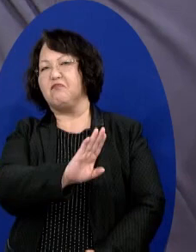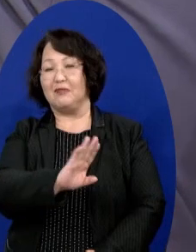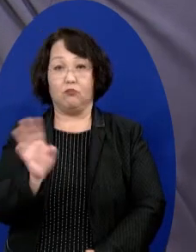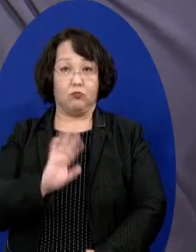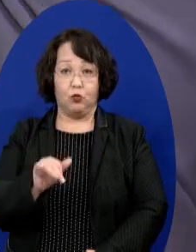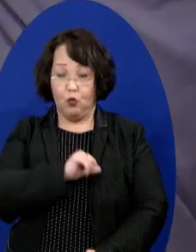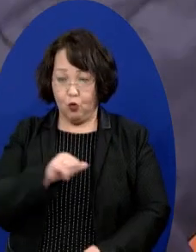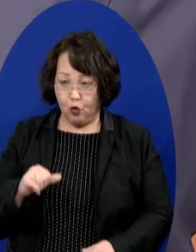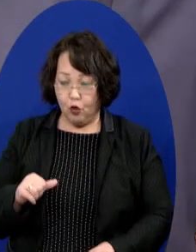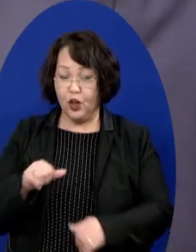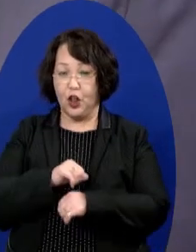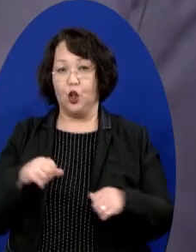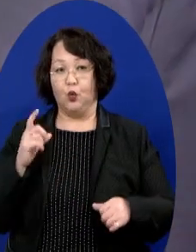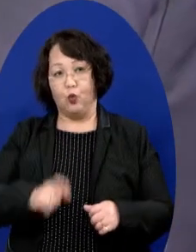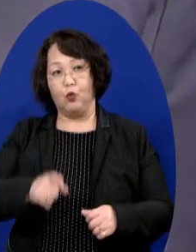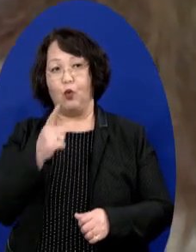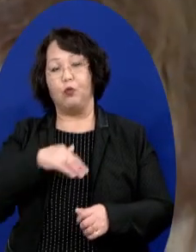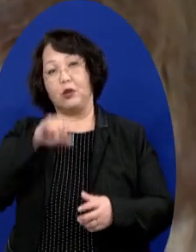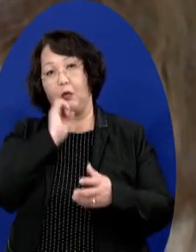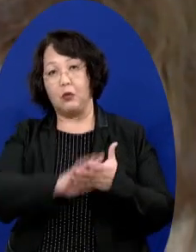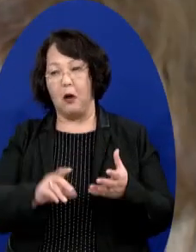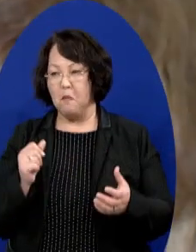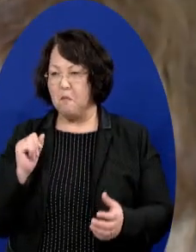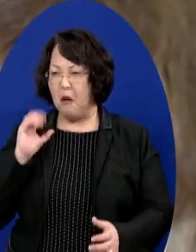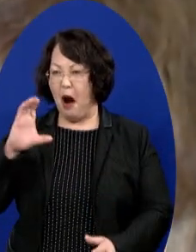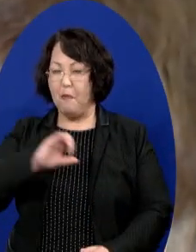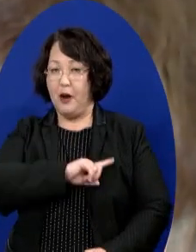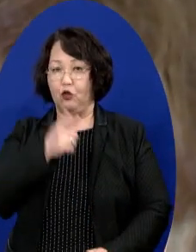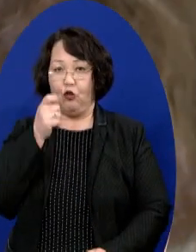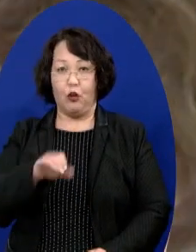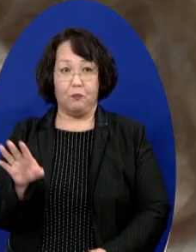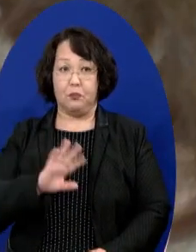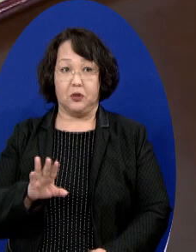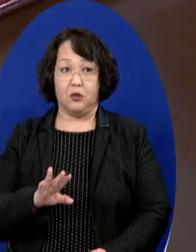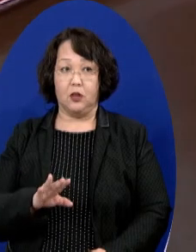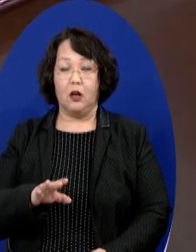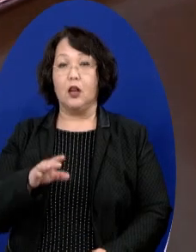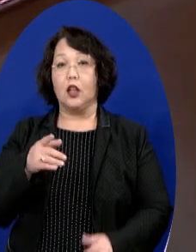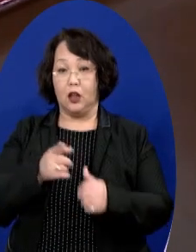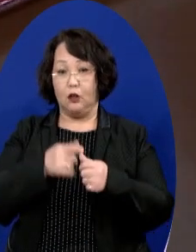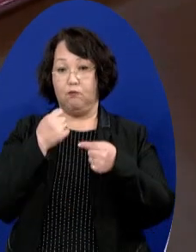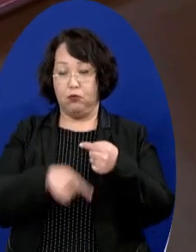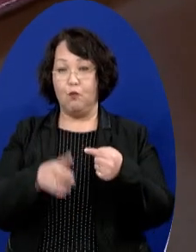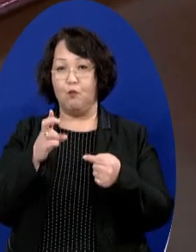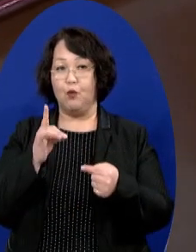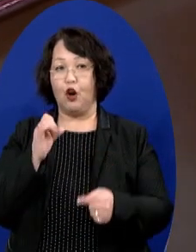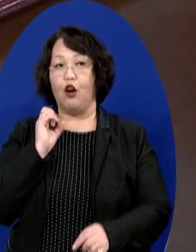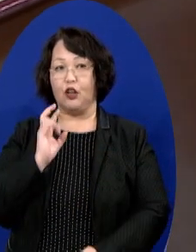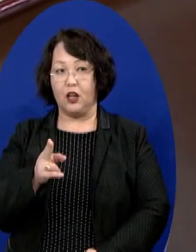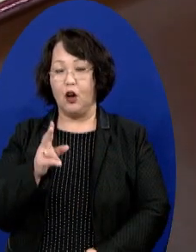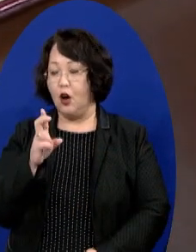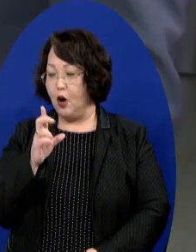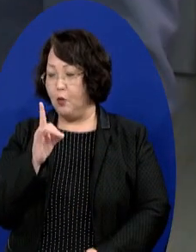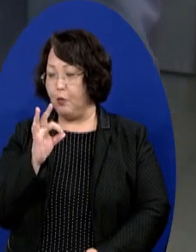улсын эдийн засагт хувь нэмрээ оруулахад та заавал их мөнгөтэй баян байх албагүй. Гагцгүй албан ёсны бүртгэлтэй брокер дилдерийн компанид данс